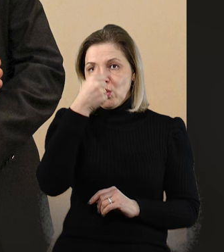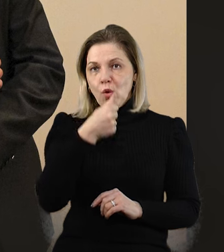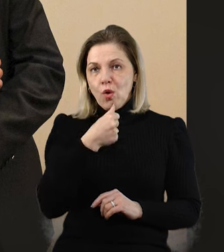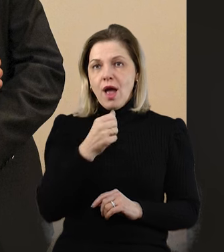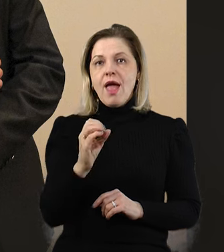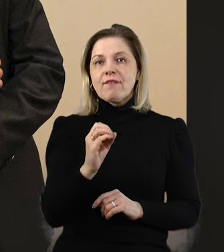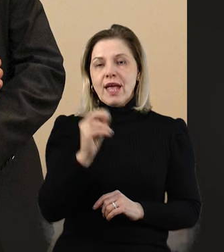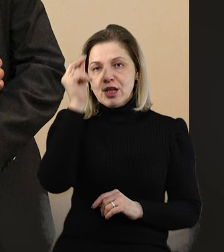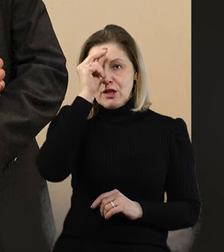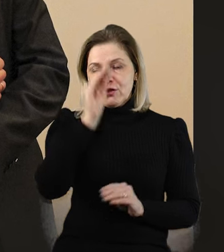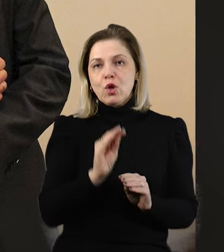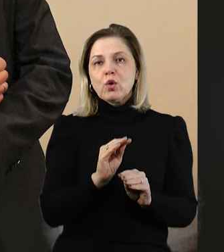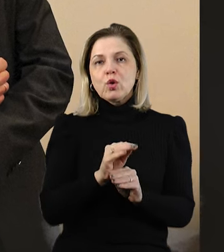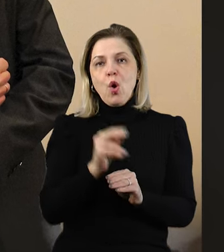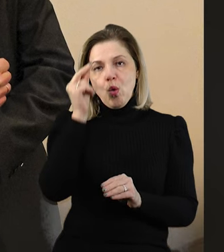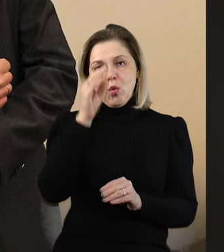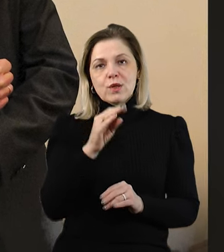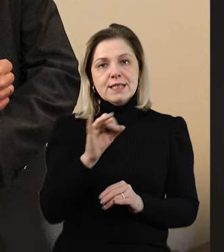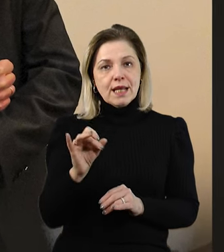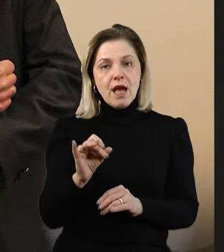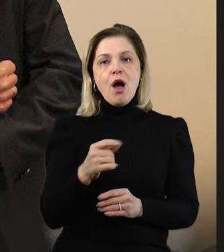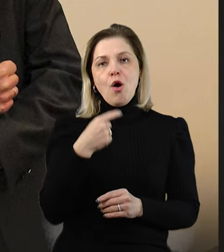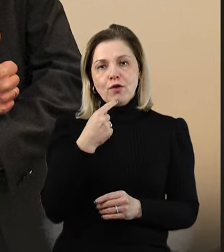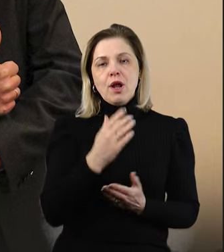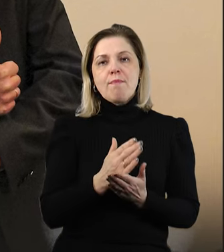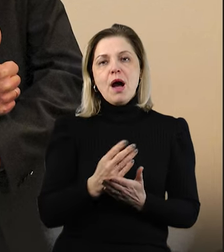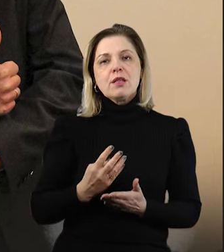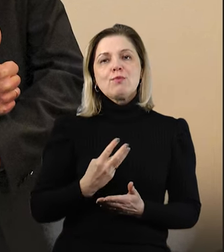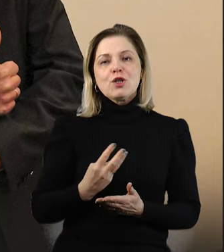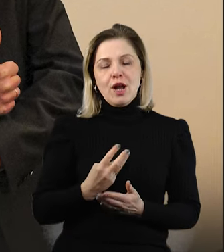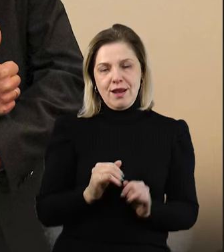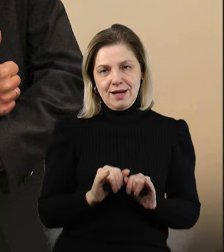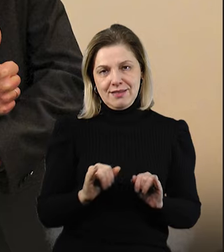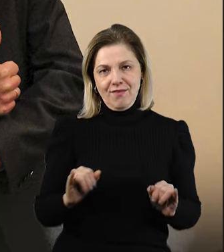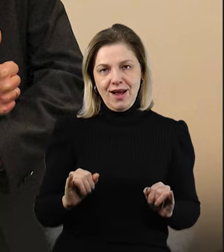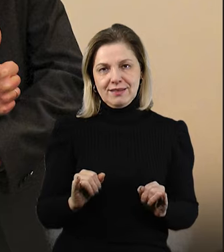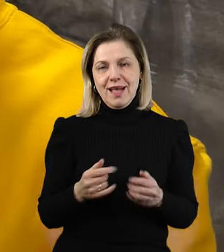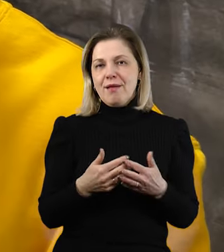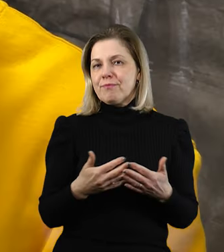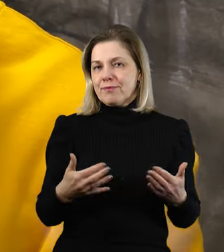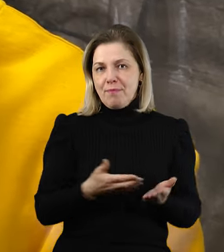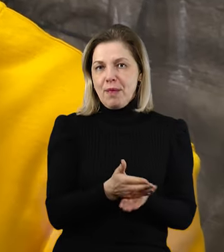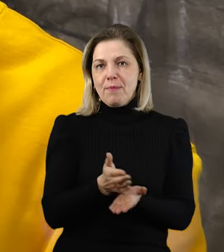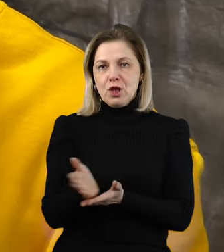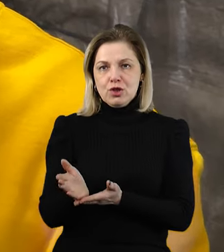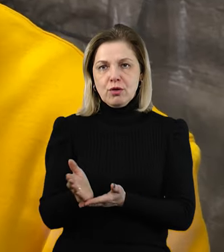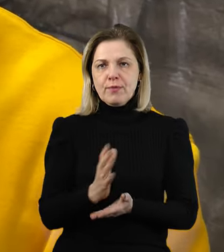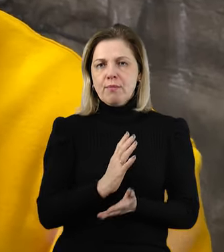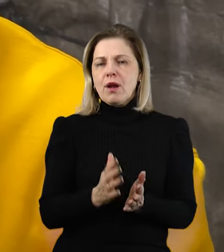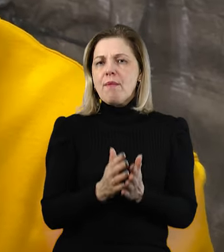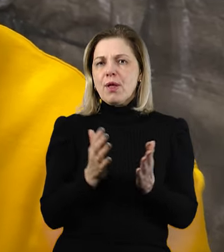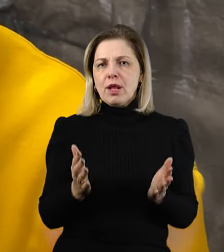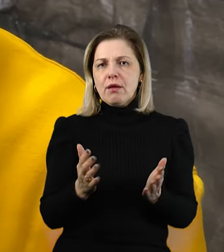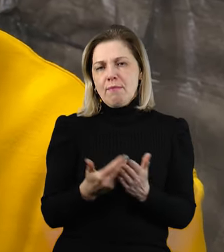року Євгеній навчався і на додаткових курсах. Говорить, мав бажання розвиватися всебічно. Це було біля